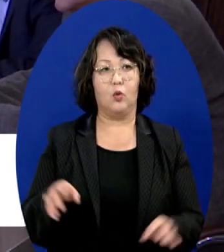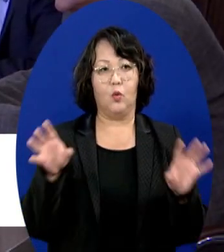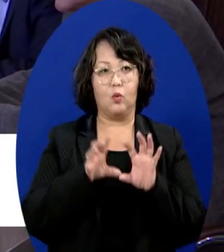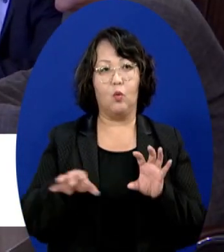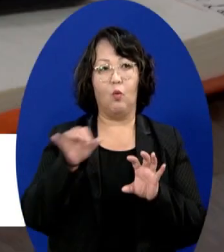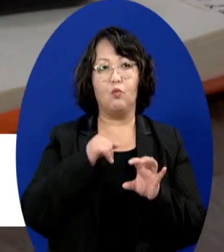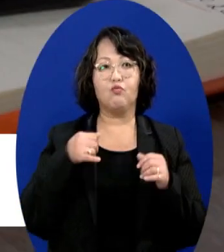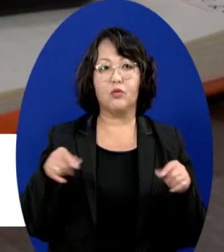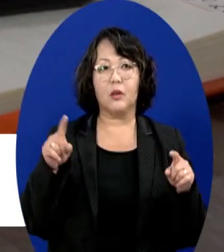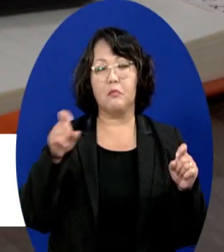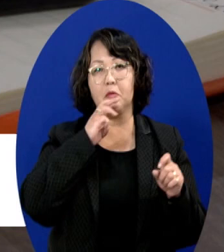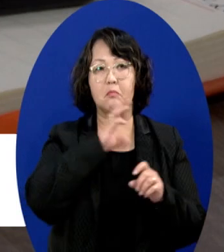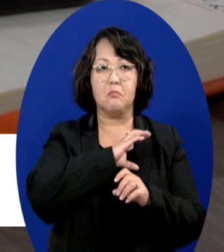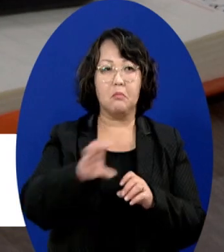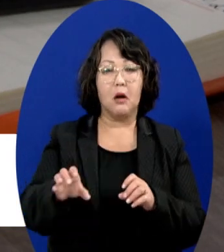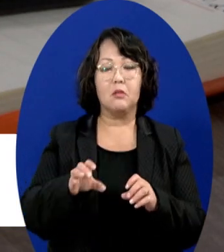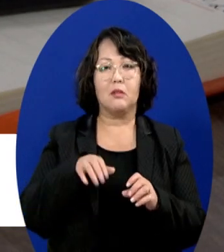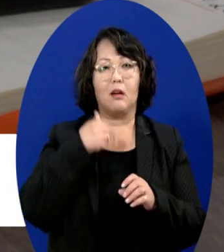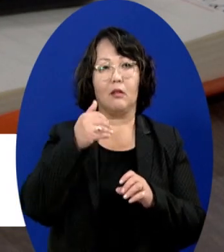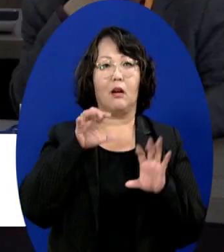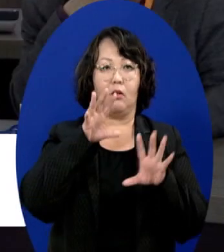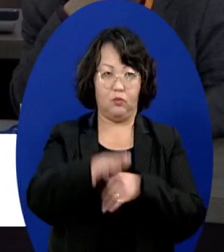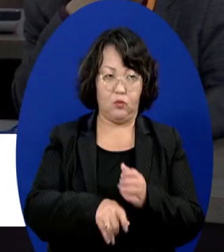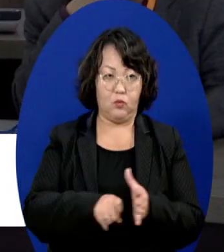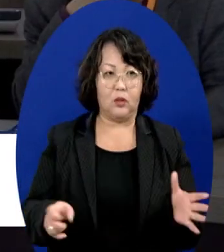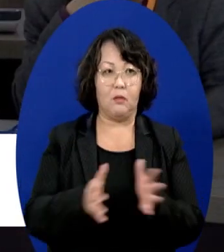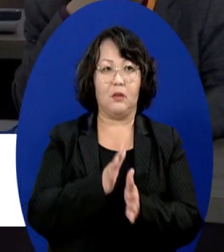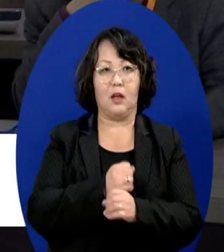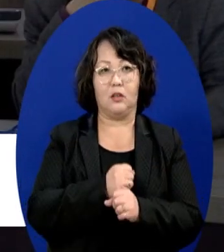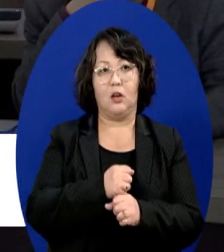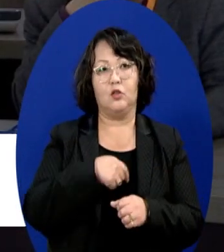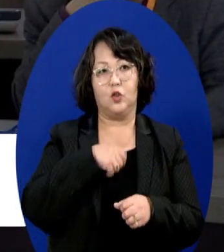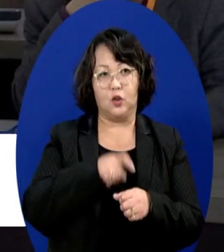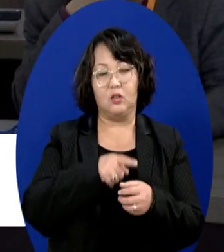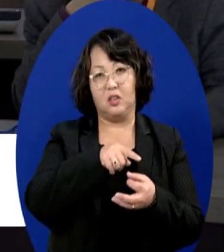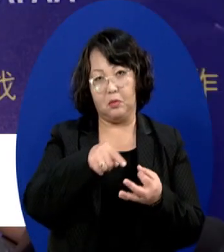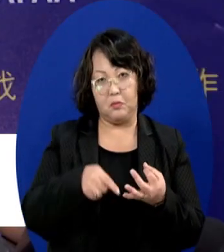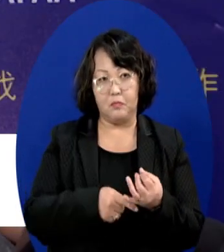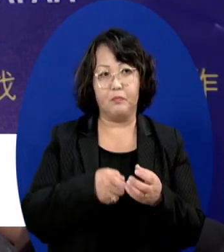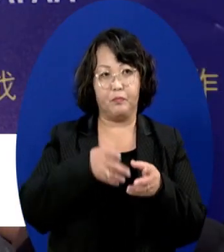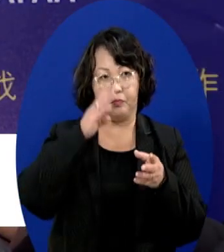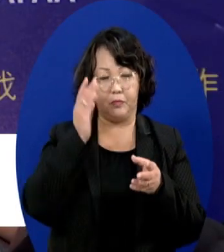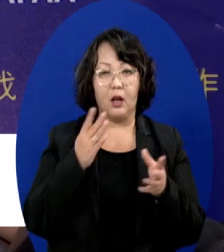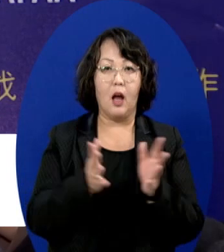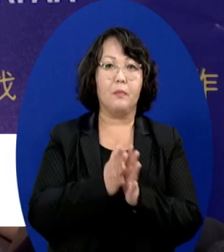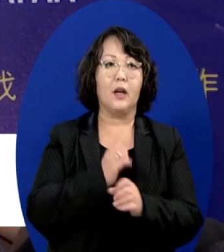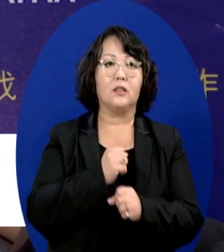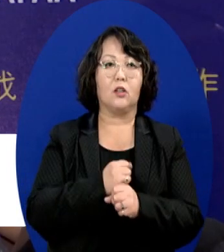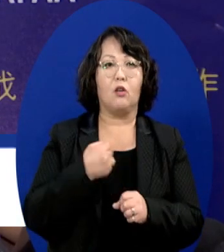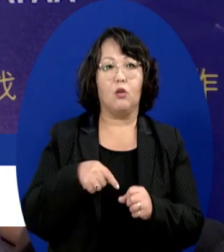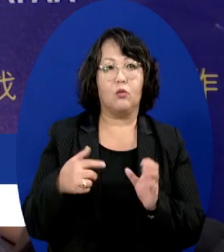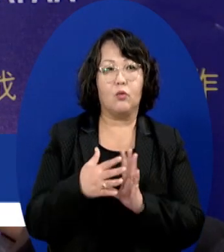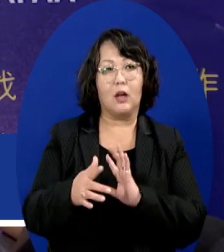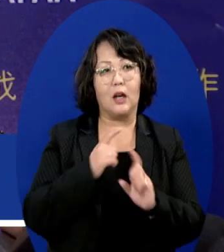хоёр улсын хэвлэл мэдээллийн байгууллагууд дараагийн 10 жилийн хамтын ажиллагааны зорилт чиглэлийг тодорхойлсон юм. Хамтын ажиллагаагаа ойртуулах,